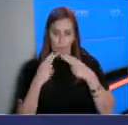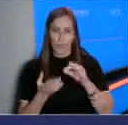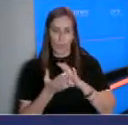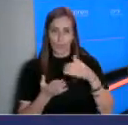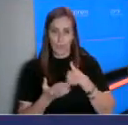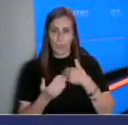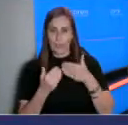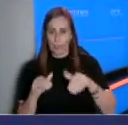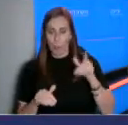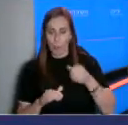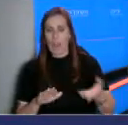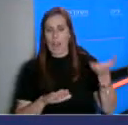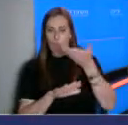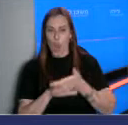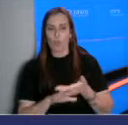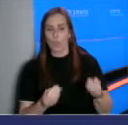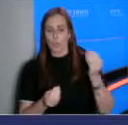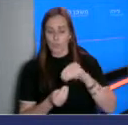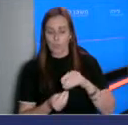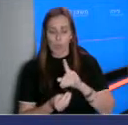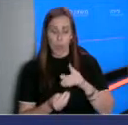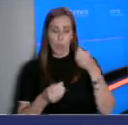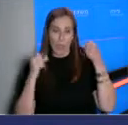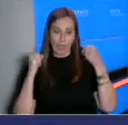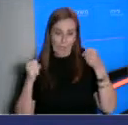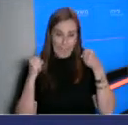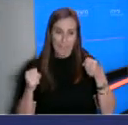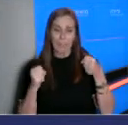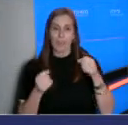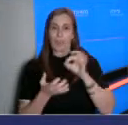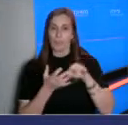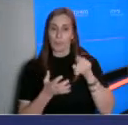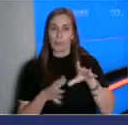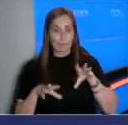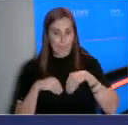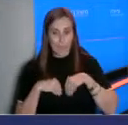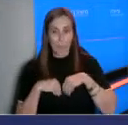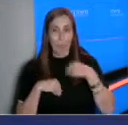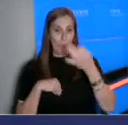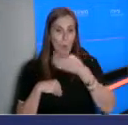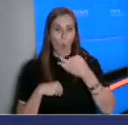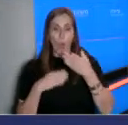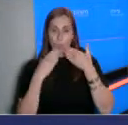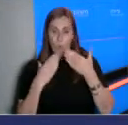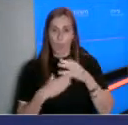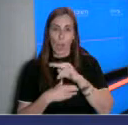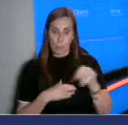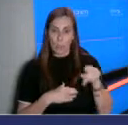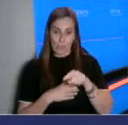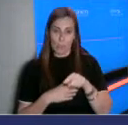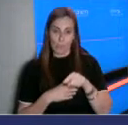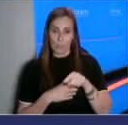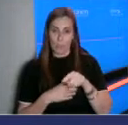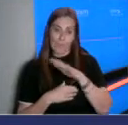כתבו לי נכים, חובה להעלות את התוספת ולא נצא לרחובות. כתבתם לי שאתם מסכימים במונולוג, תודה רבה. הנושא הזה היה